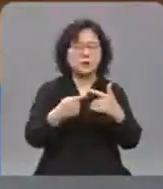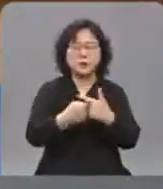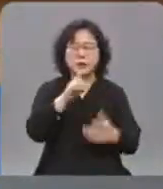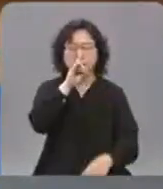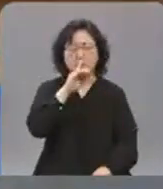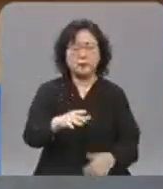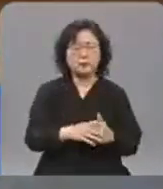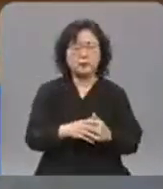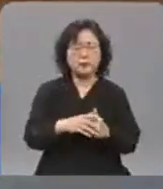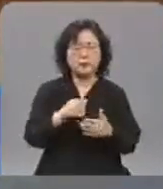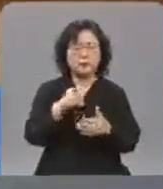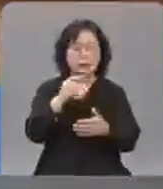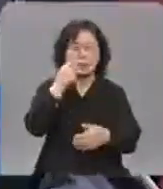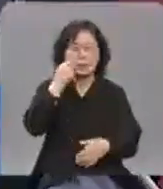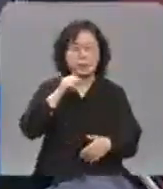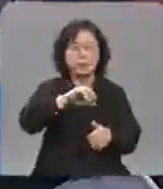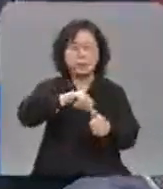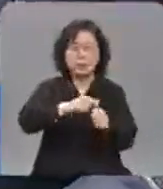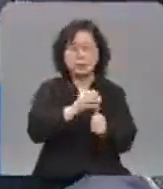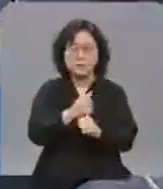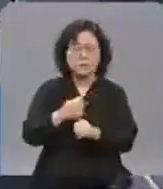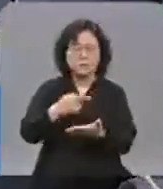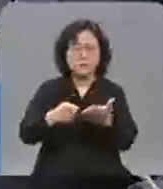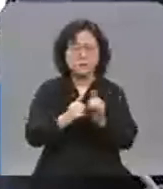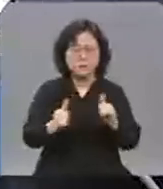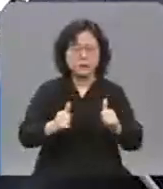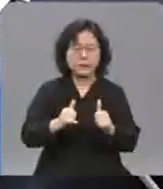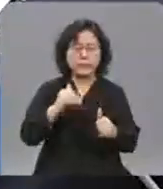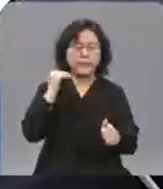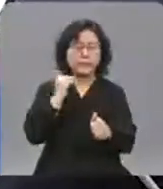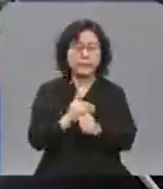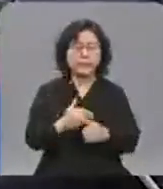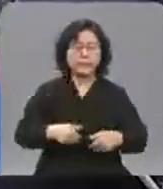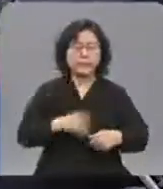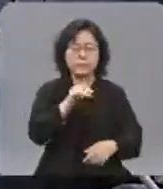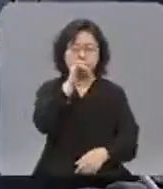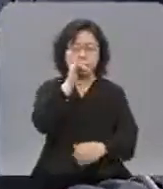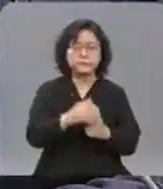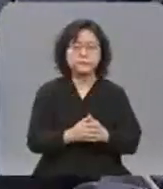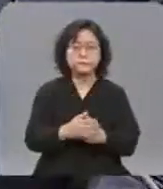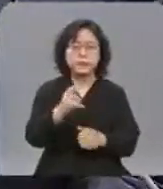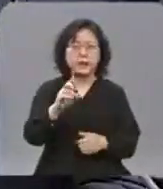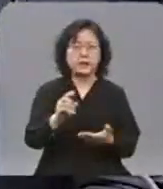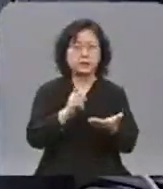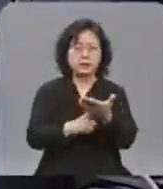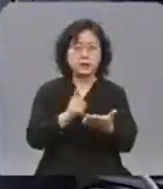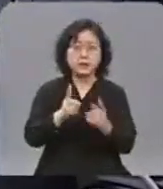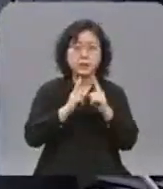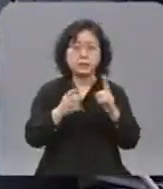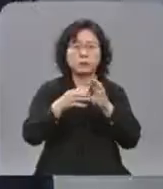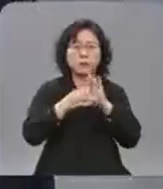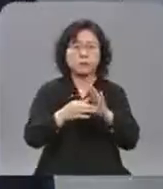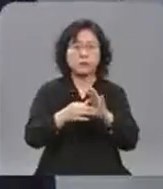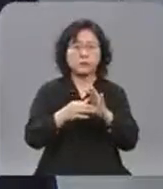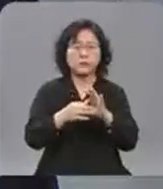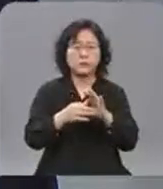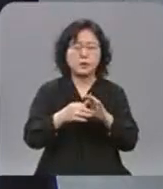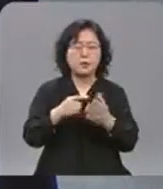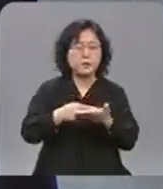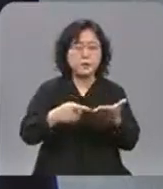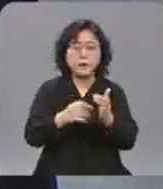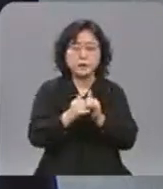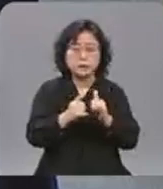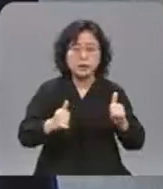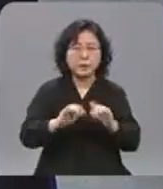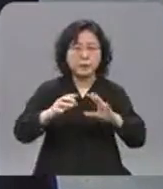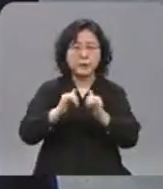일제 피해자들에게 막말을 내뱉은 한 총리를 즉각 파면하라고 촉구했습니다. 한 총리는 해당 발언과 관련해 강제징용